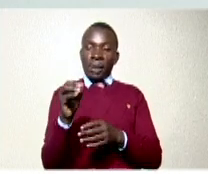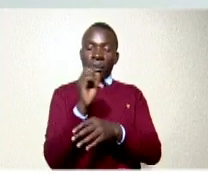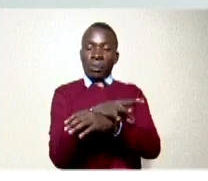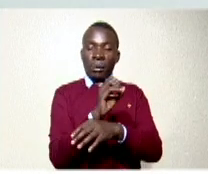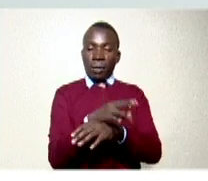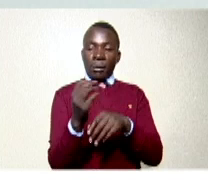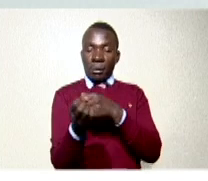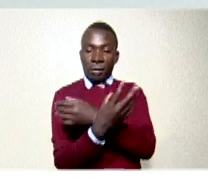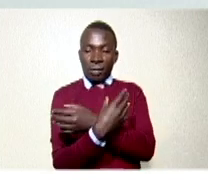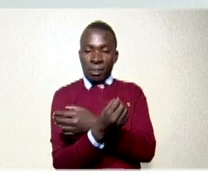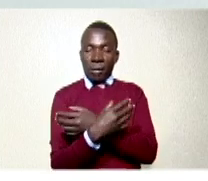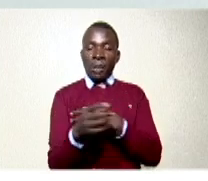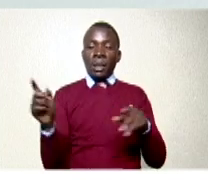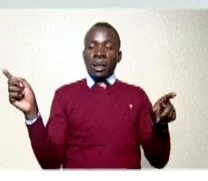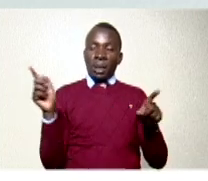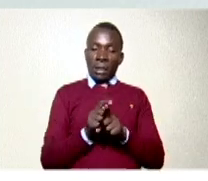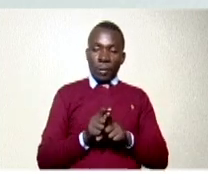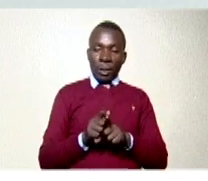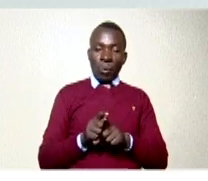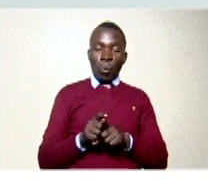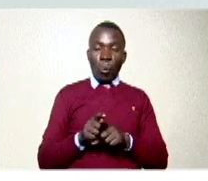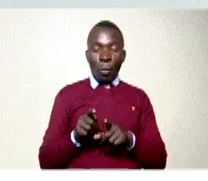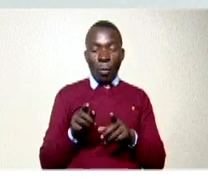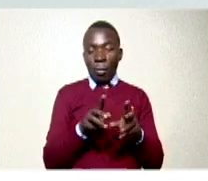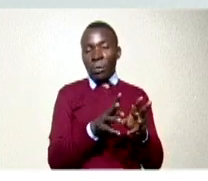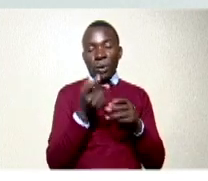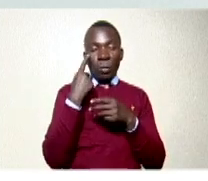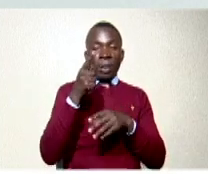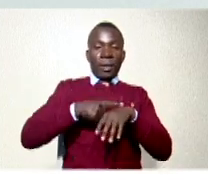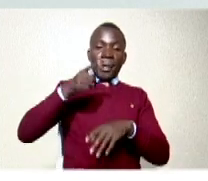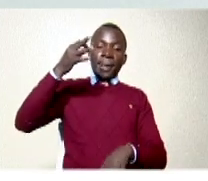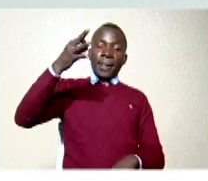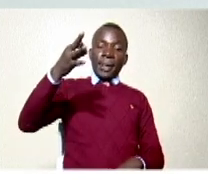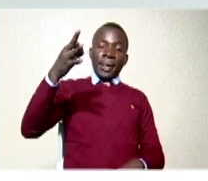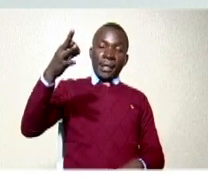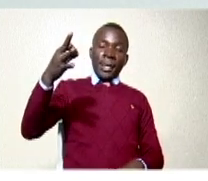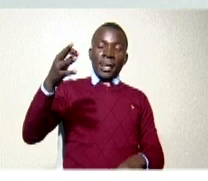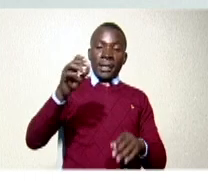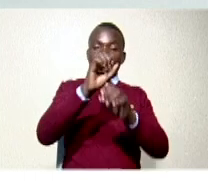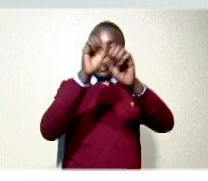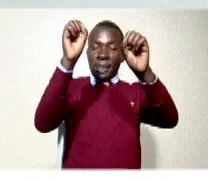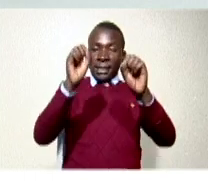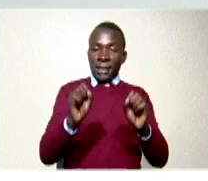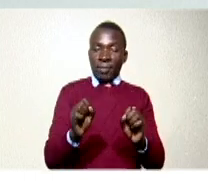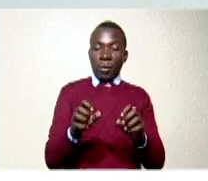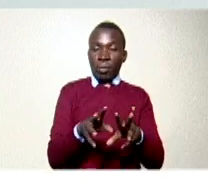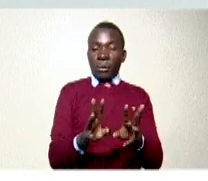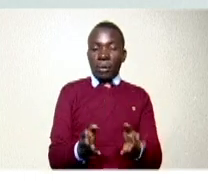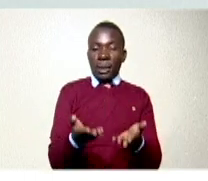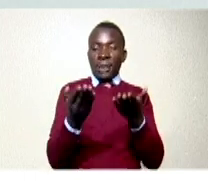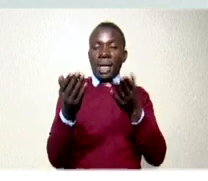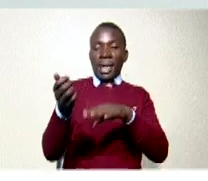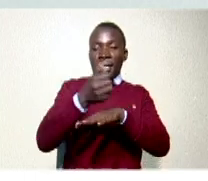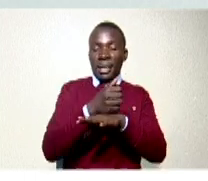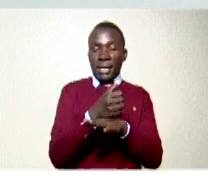uko tubibona ahubwo mu gihe kizaza iriya ntuza araswitch irimo izahurwa hazajyaho noneho